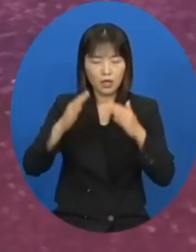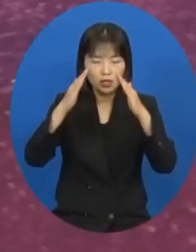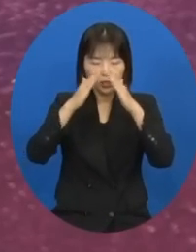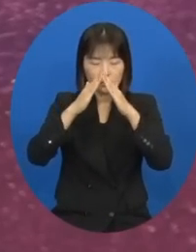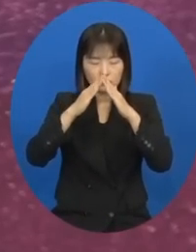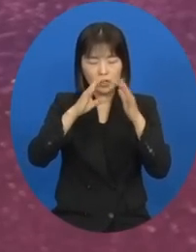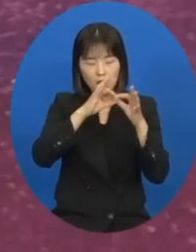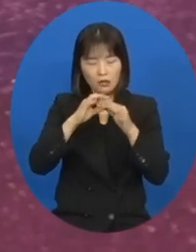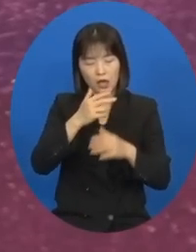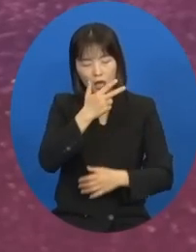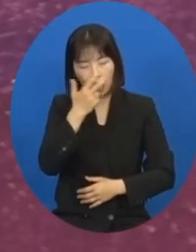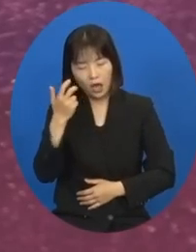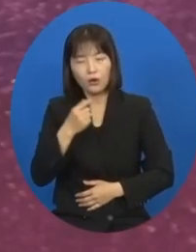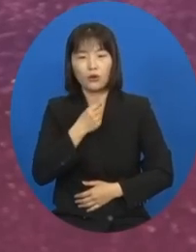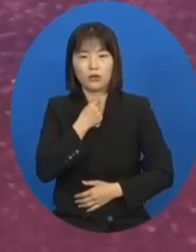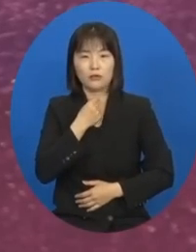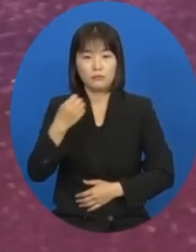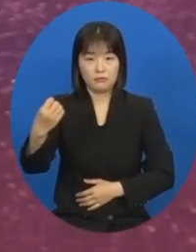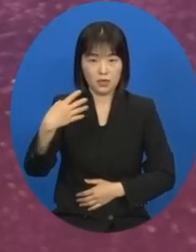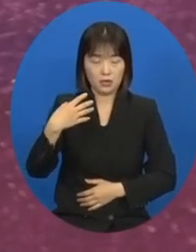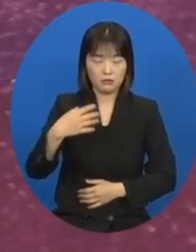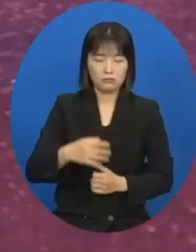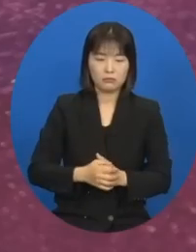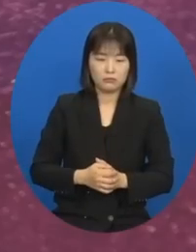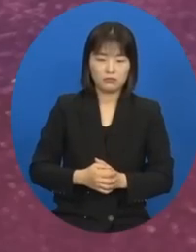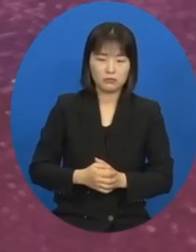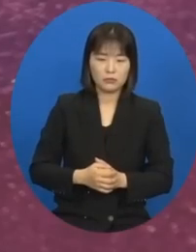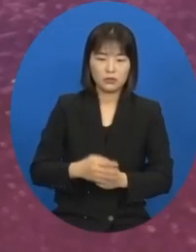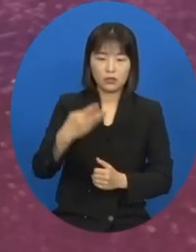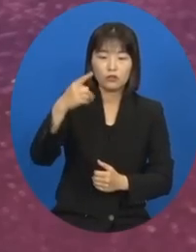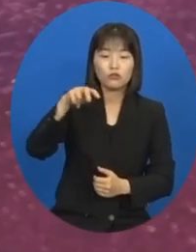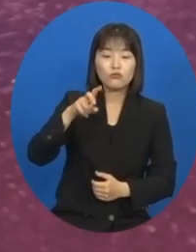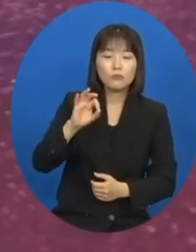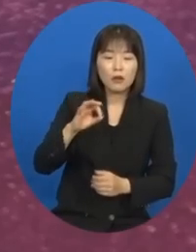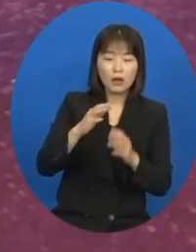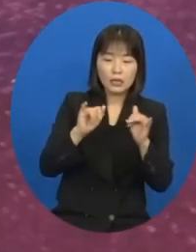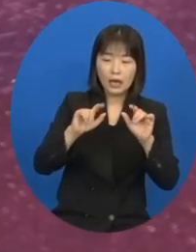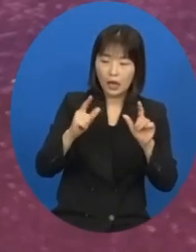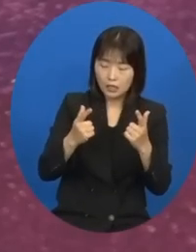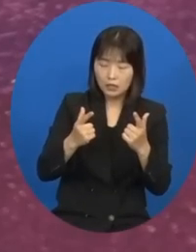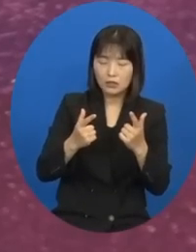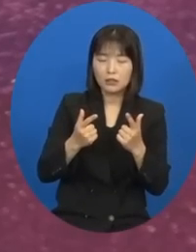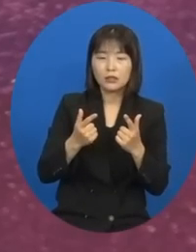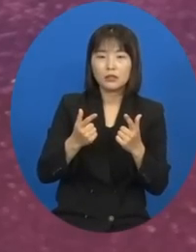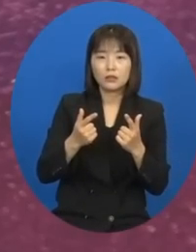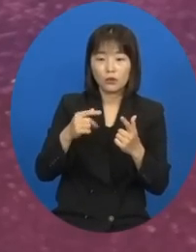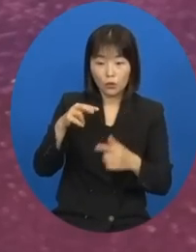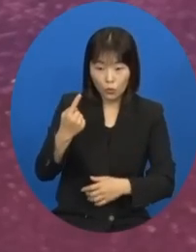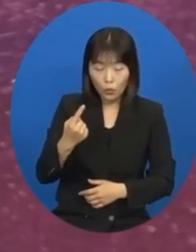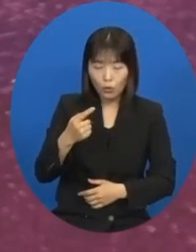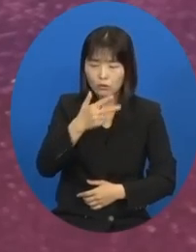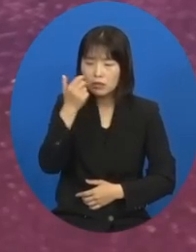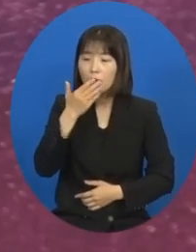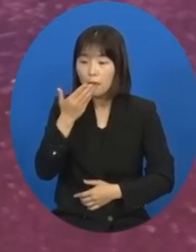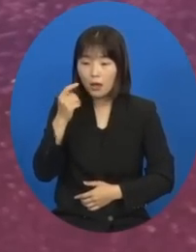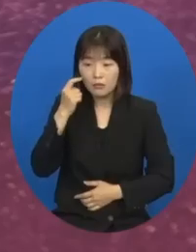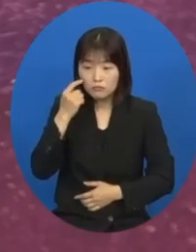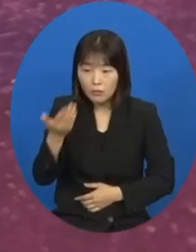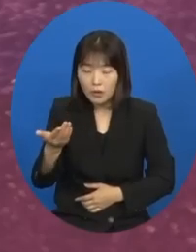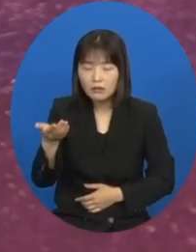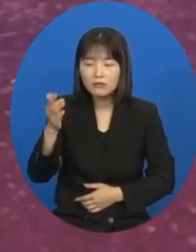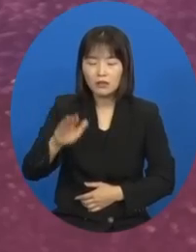아니 잠은 투명인간이 아니어도 잘 수 있지 않냐 그렇게 한 강사분이 질문을 했더니